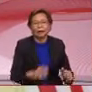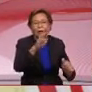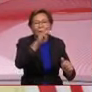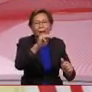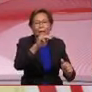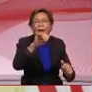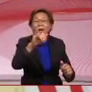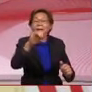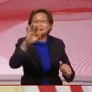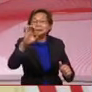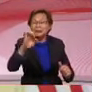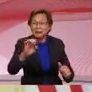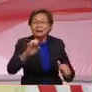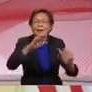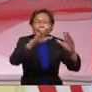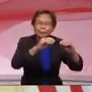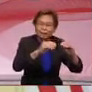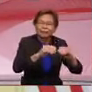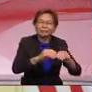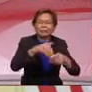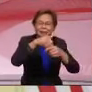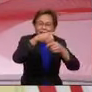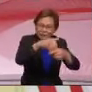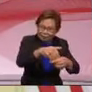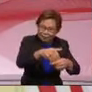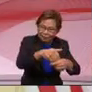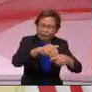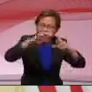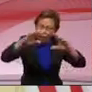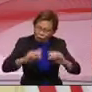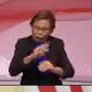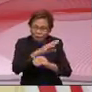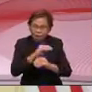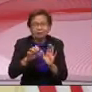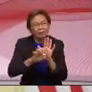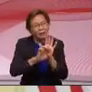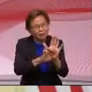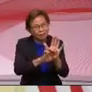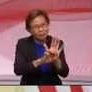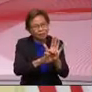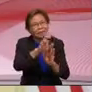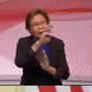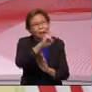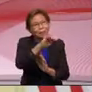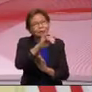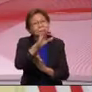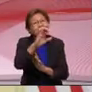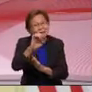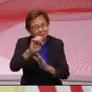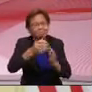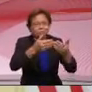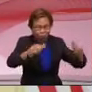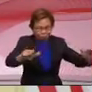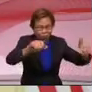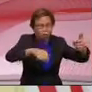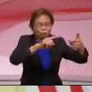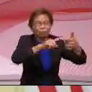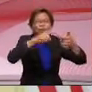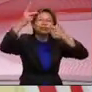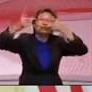MICE, iaitu Meetings, Incentive, Convention dan Exhibition. Yang kedua,